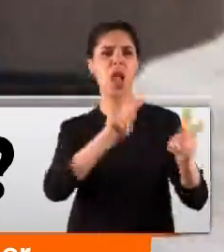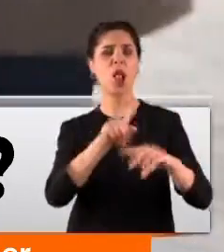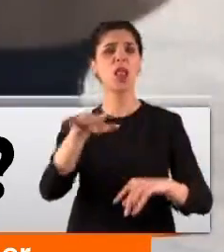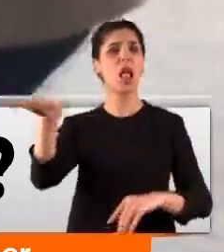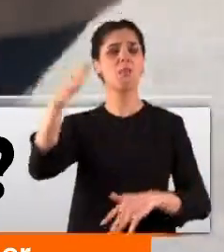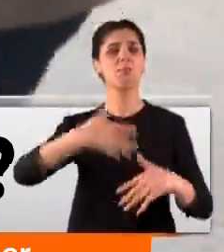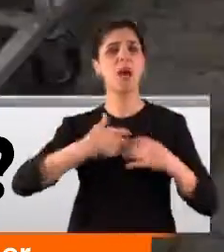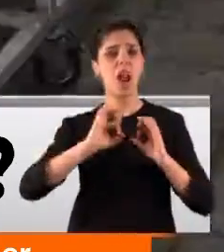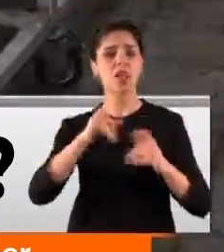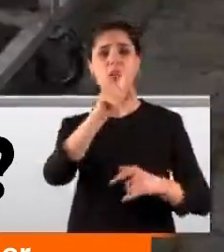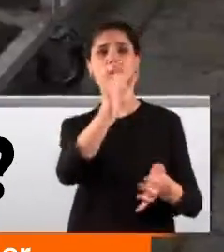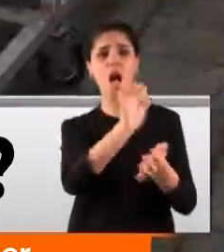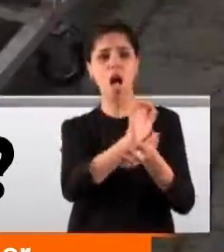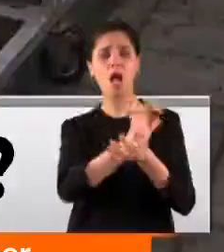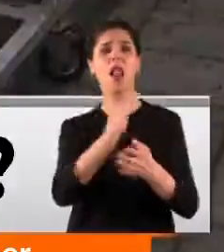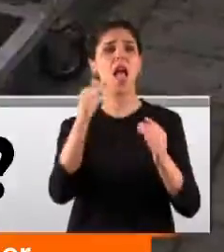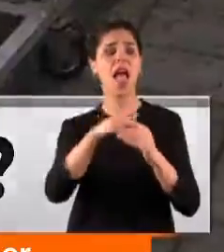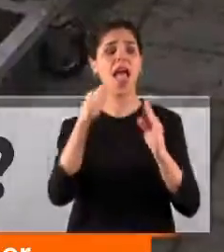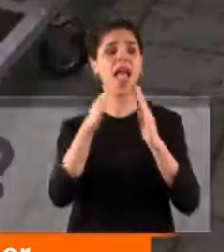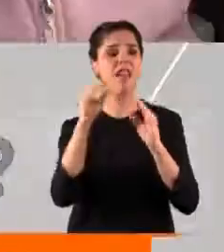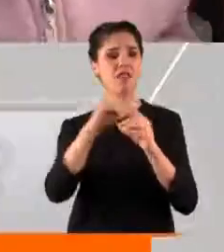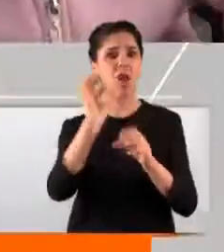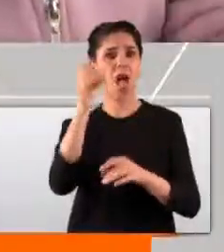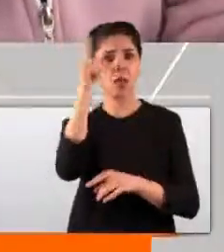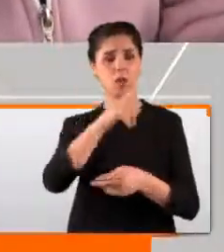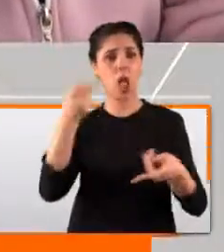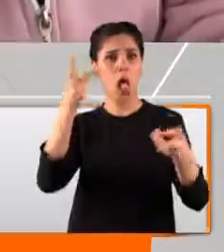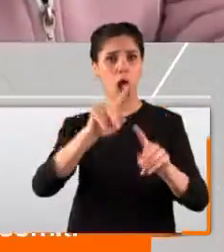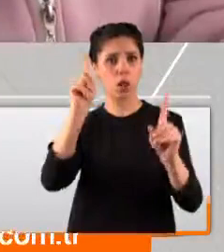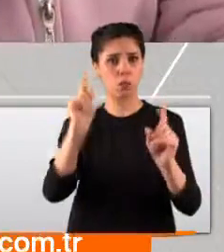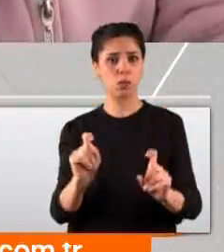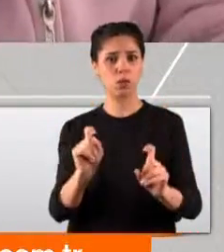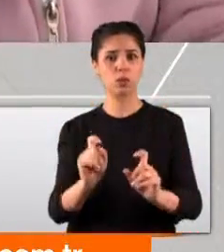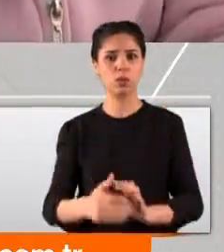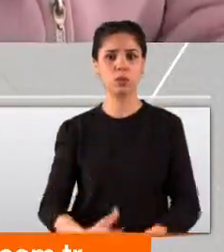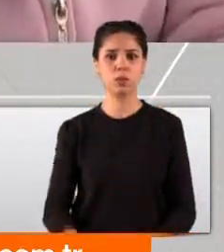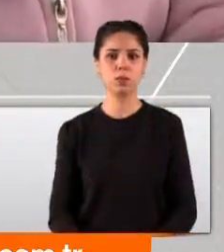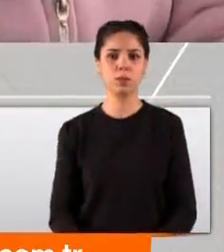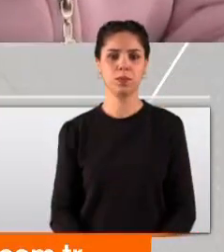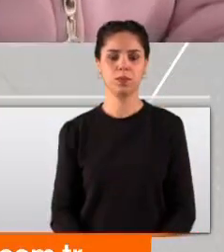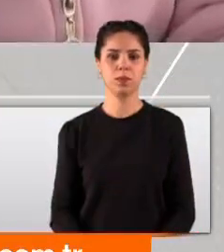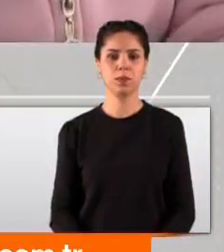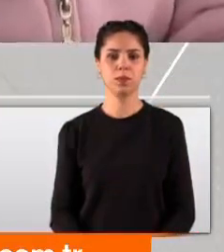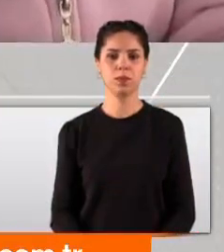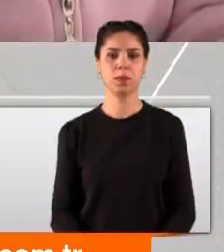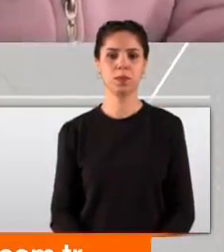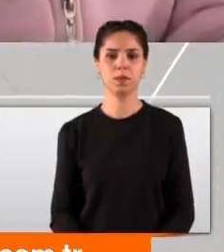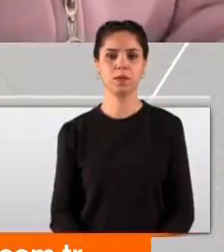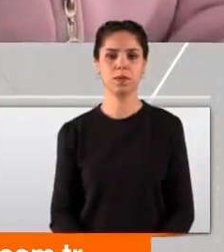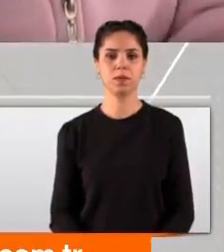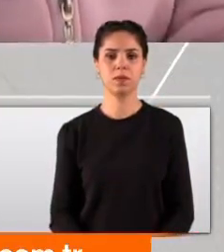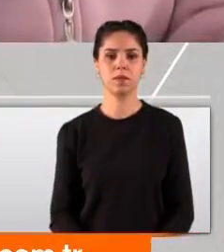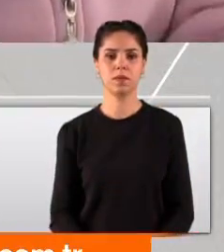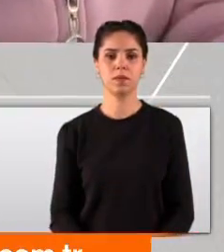soru Güner ailesi evdeki altınlar için mi katledildi? Traktörler duruyor, işte arabası, motosikleti, her şeyi duruyor. Hiçbir